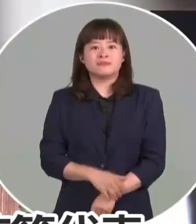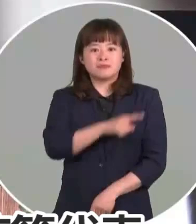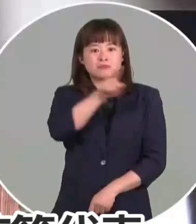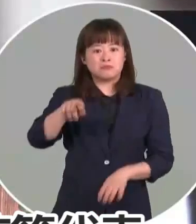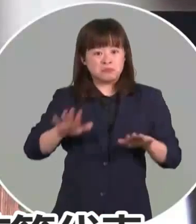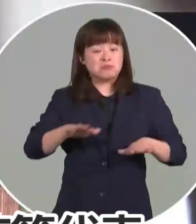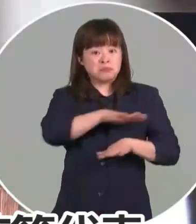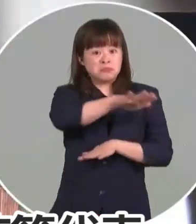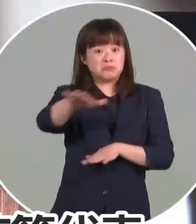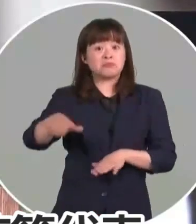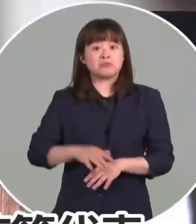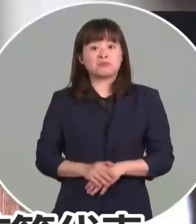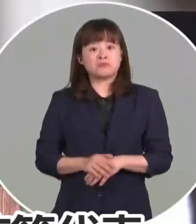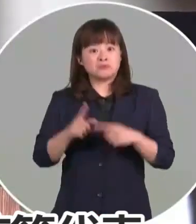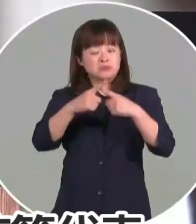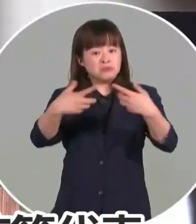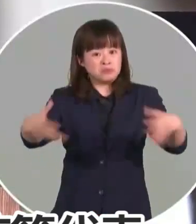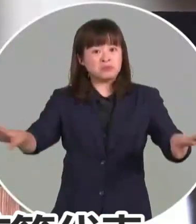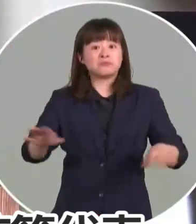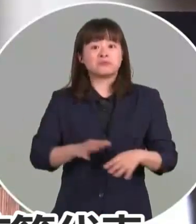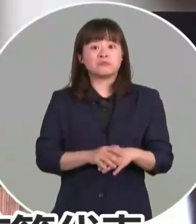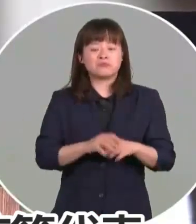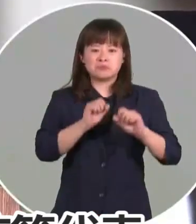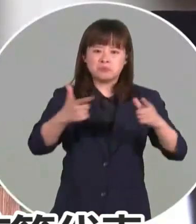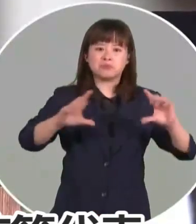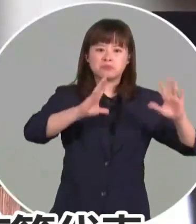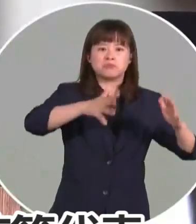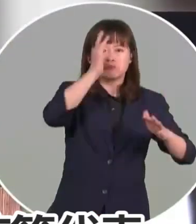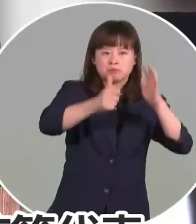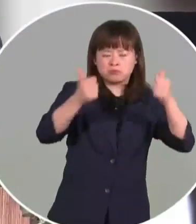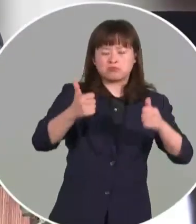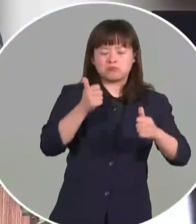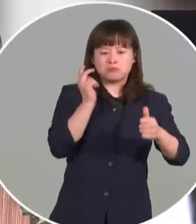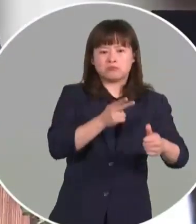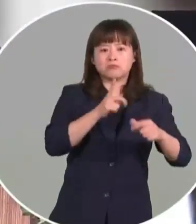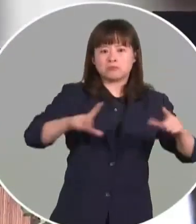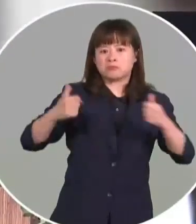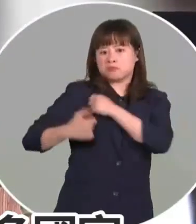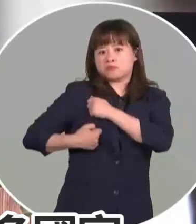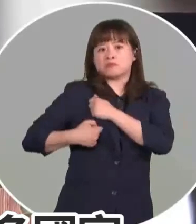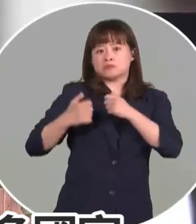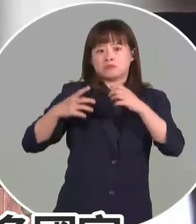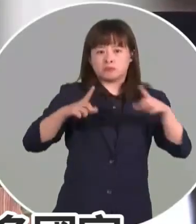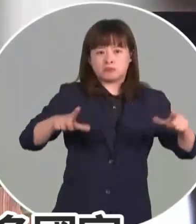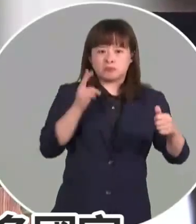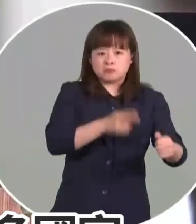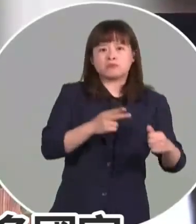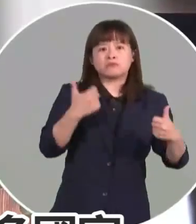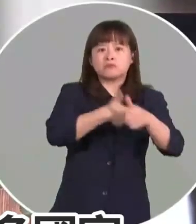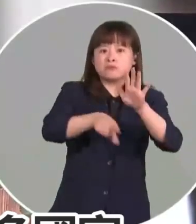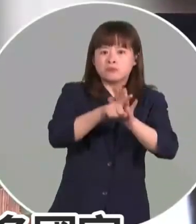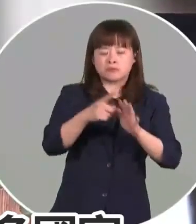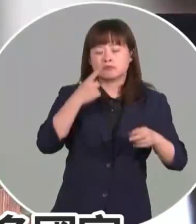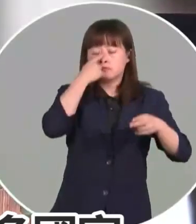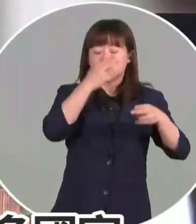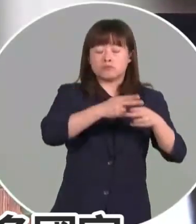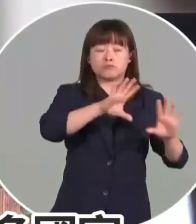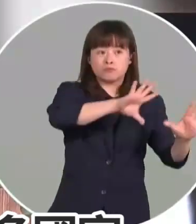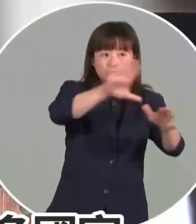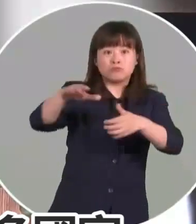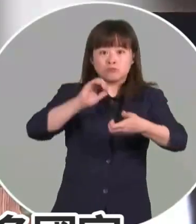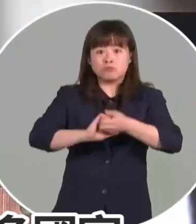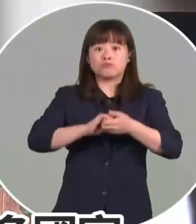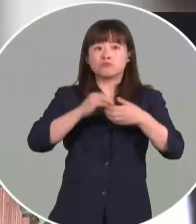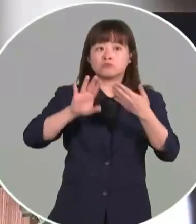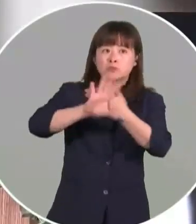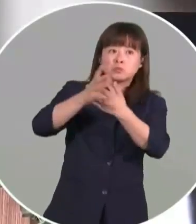今天现场有许多各国的使节代表，而且我相信世界上一定有